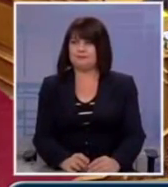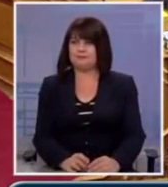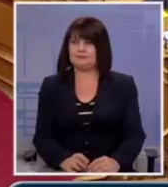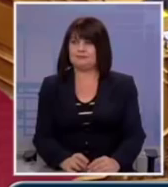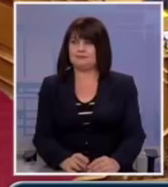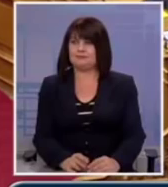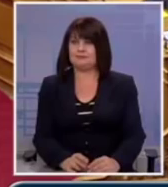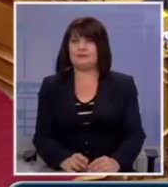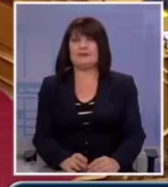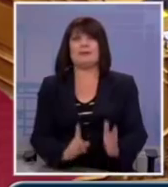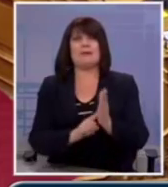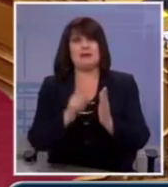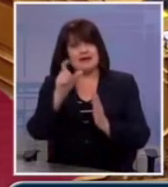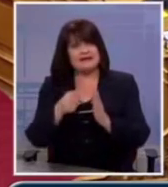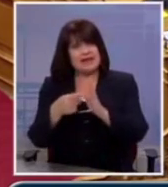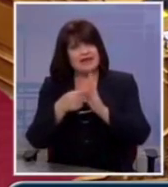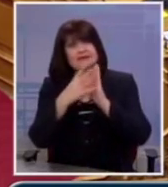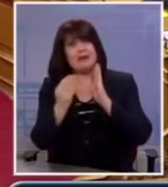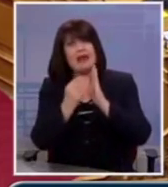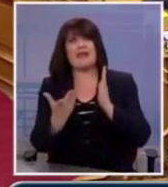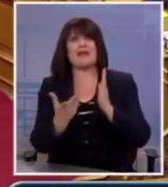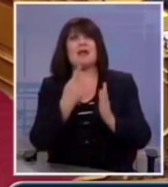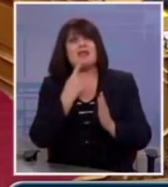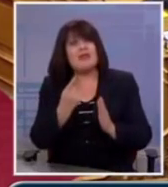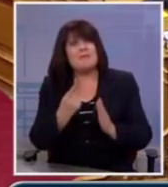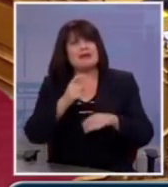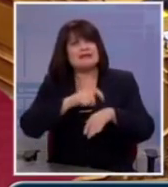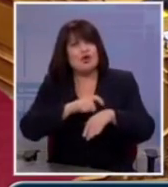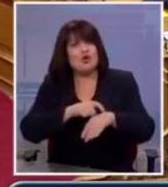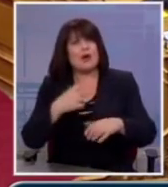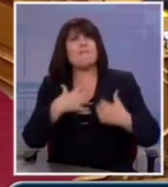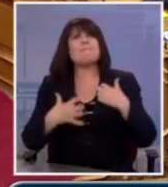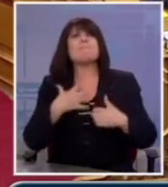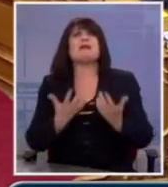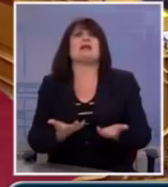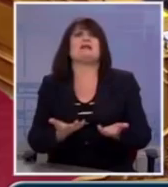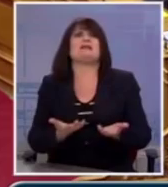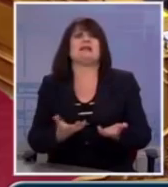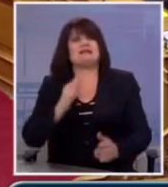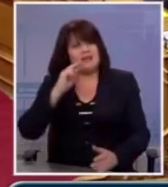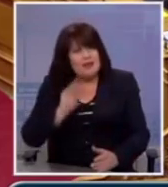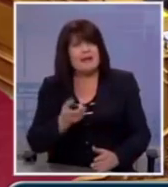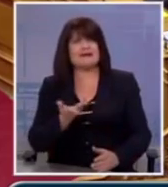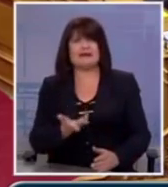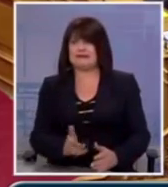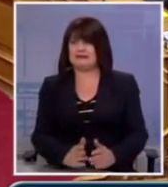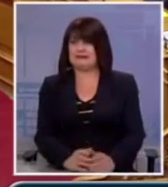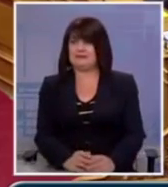Κύριε Μαντά, δώστε το παράδειγμα. Κύριε Μαντά, θα μιλήσετε όταν έρθει η ώρα. Κύριε Μαντά, δώστε το